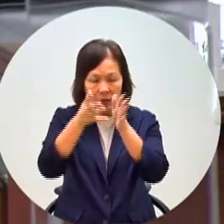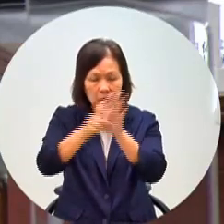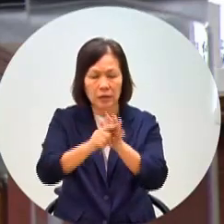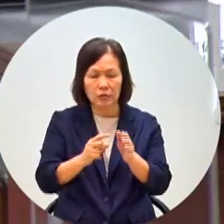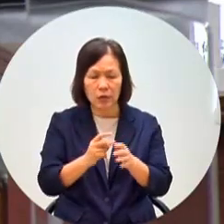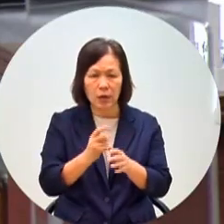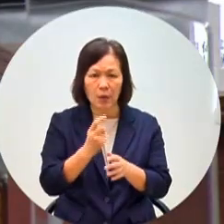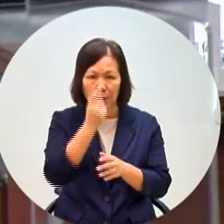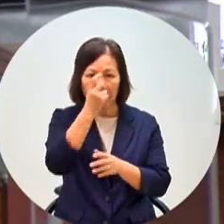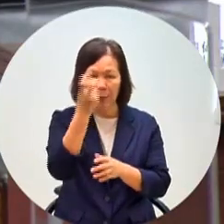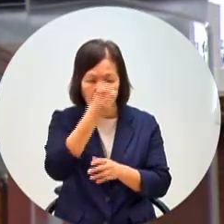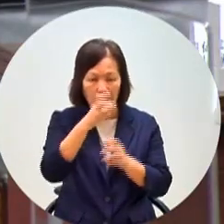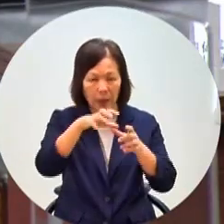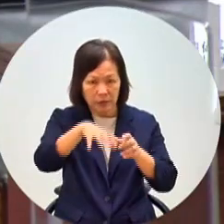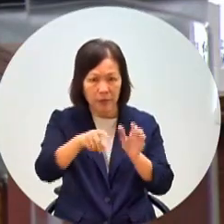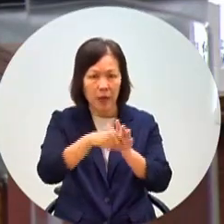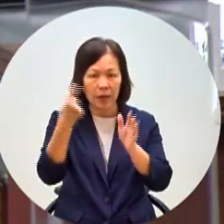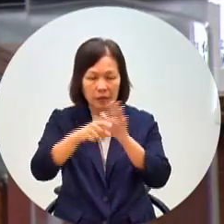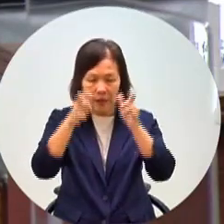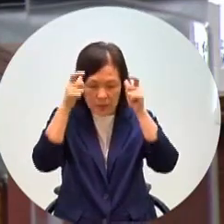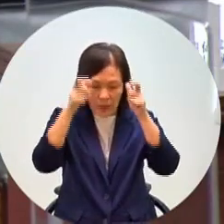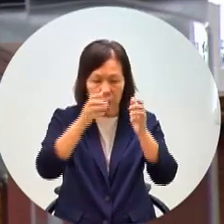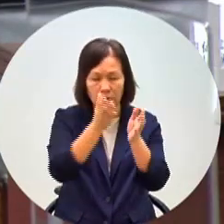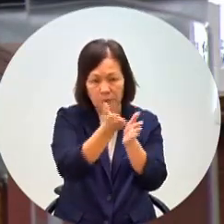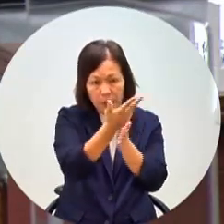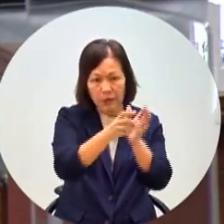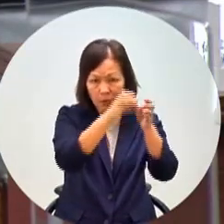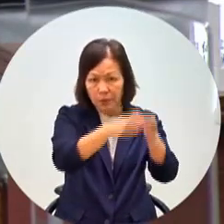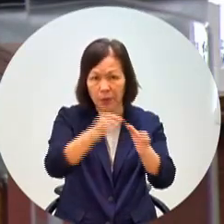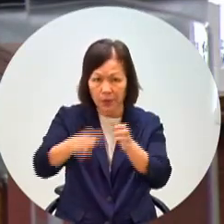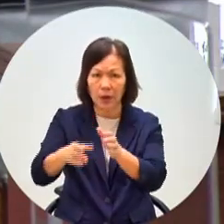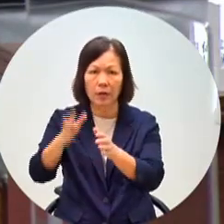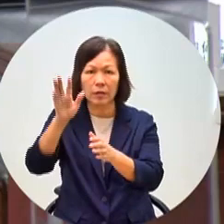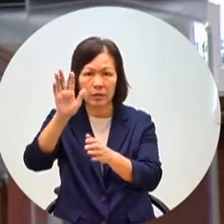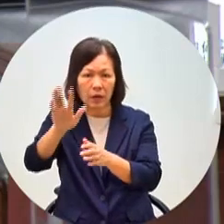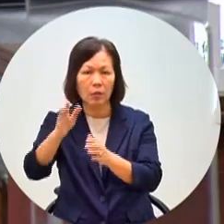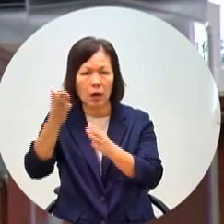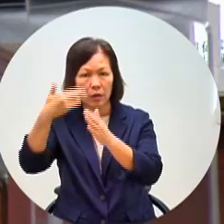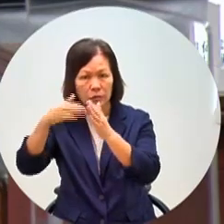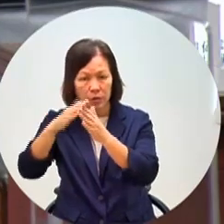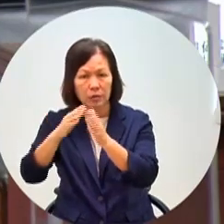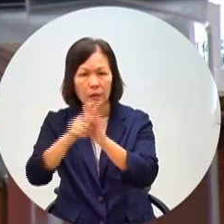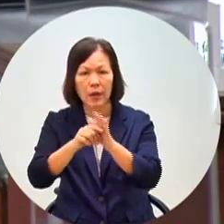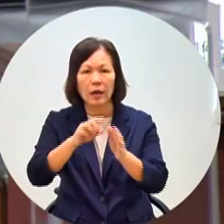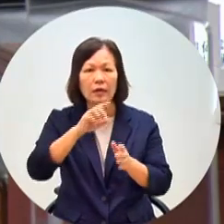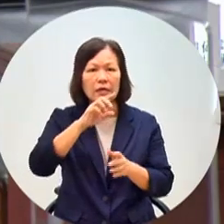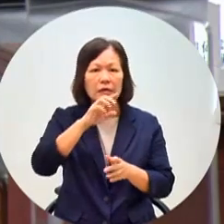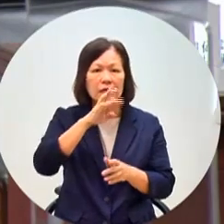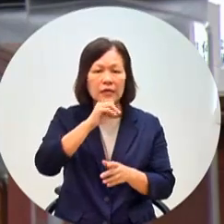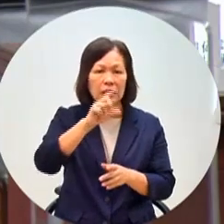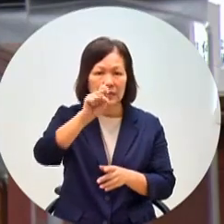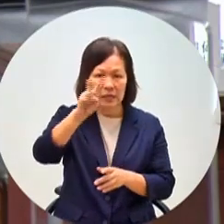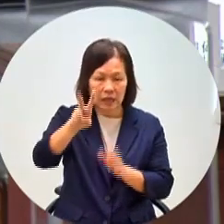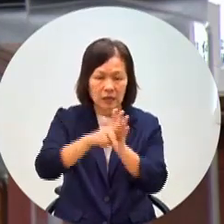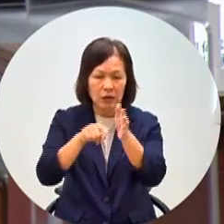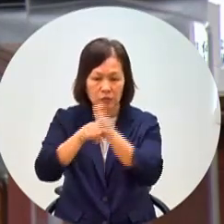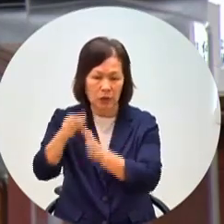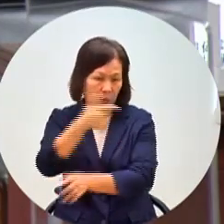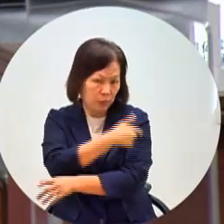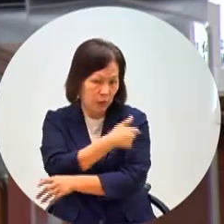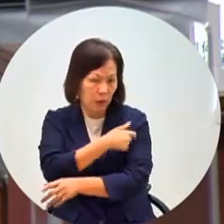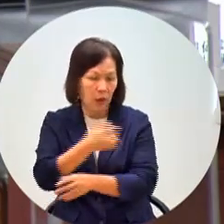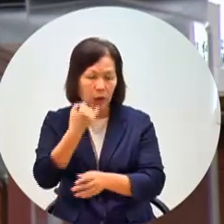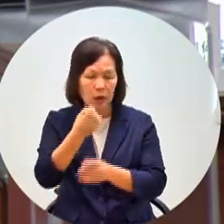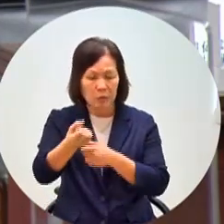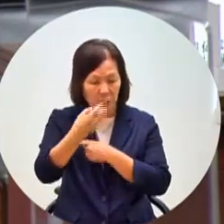站，是不是可以增加北高雄站，还有我们校园的12岁的专案施打，做一个明确的答复，好不好？可以